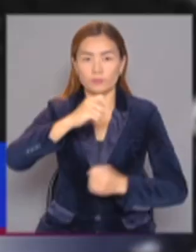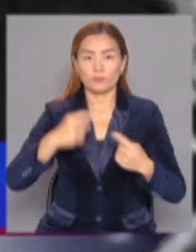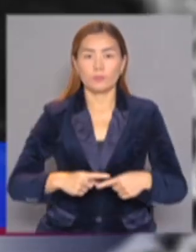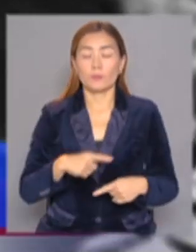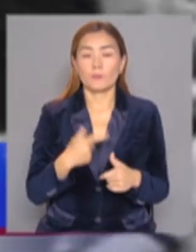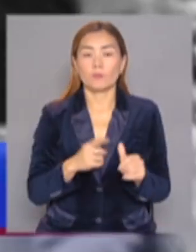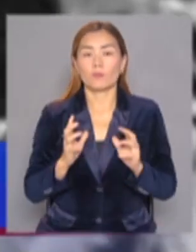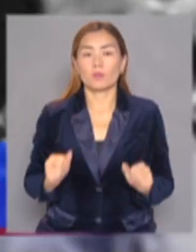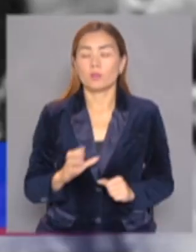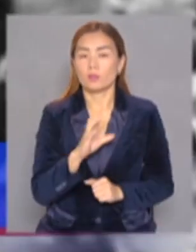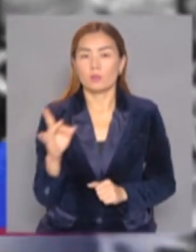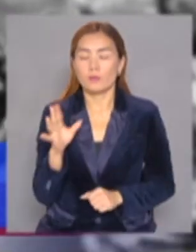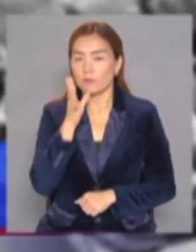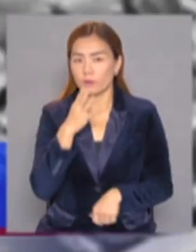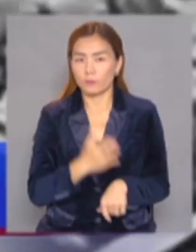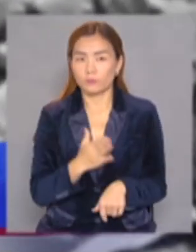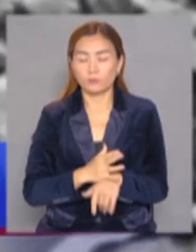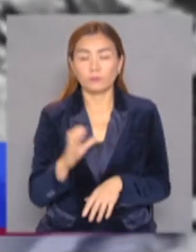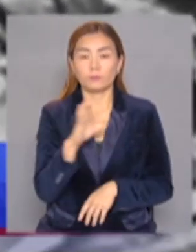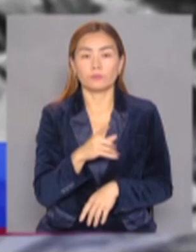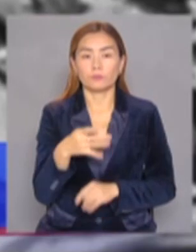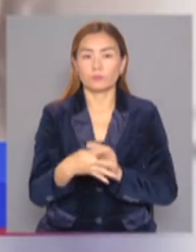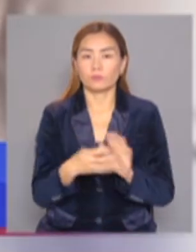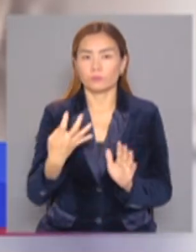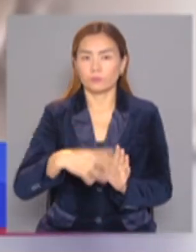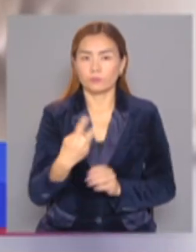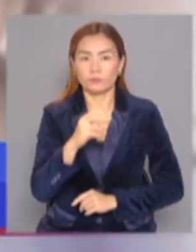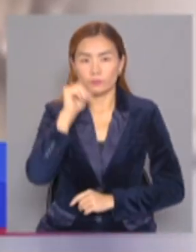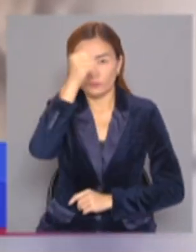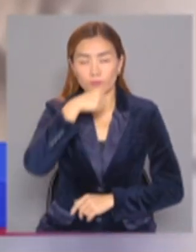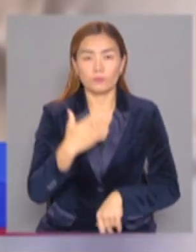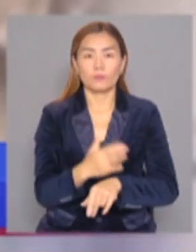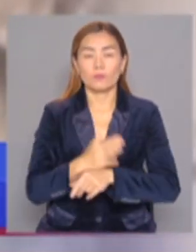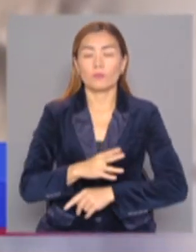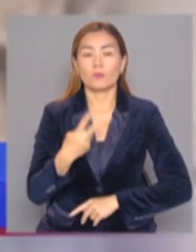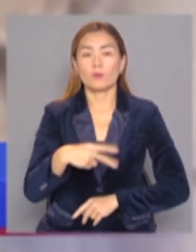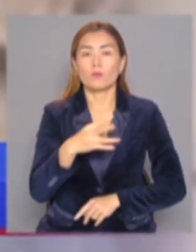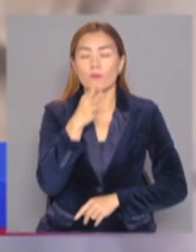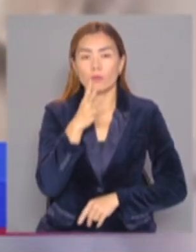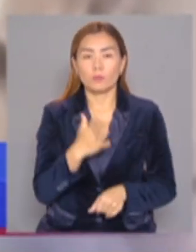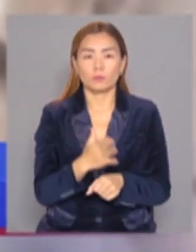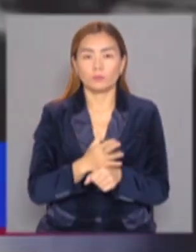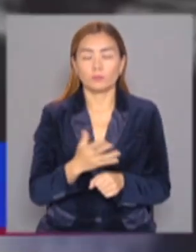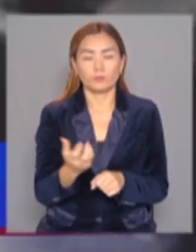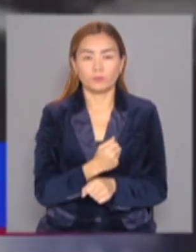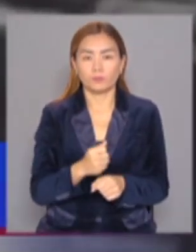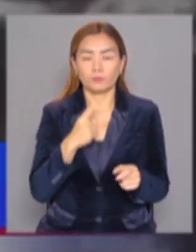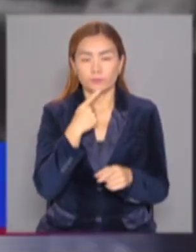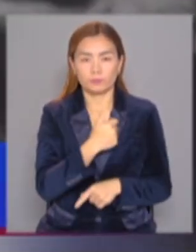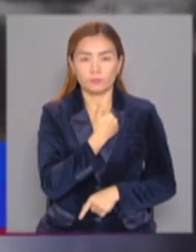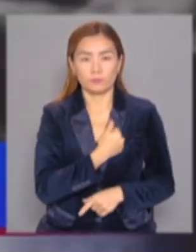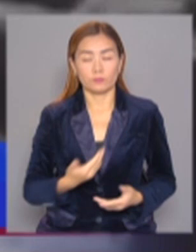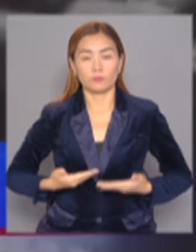удостоенная звания Героя Советского Союза. В сентябре 1942 года, в возрасте 20 лет, она была зачислена в ряды